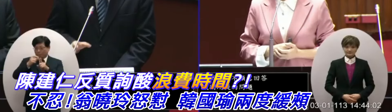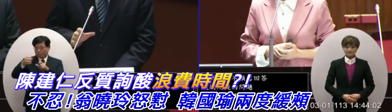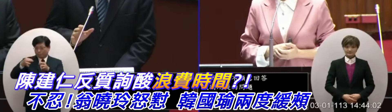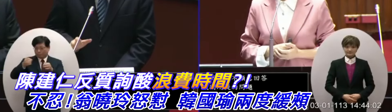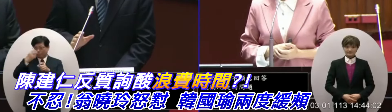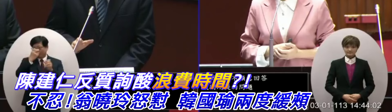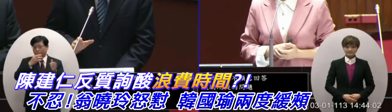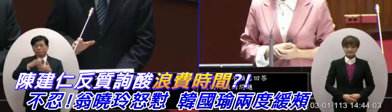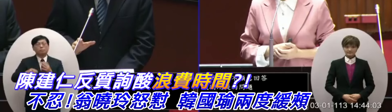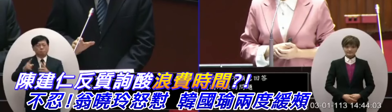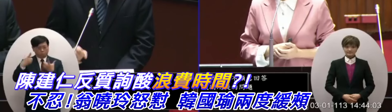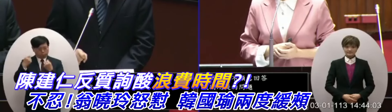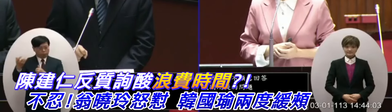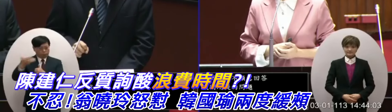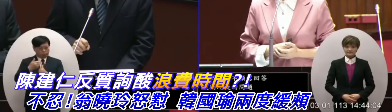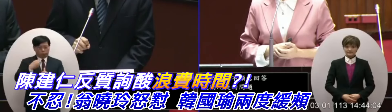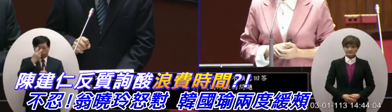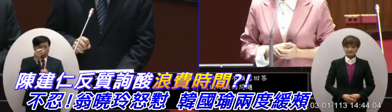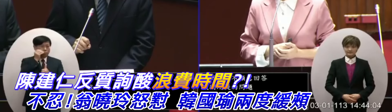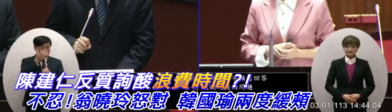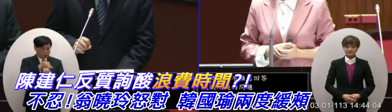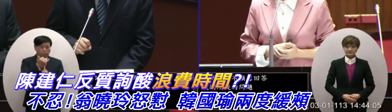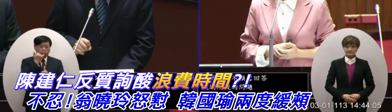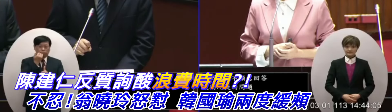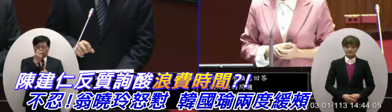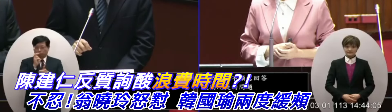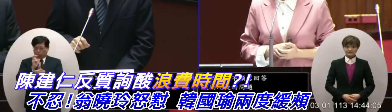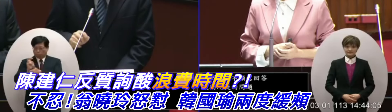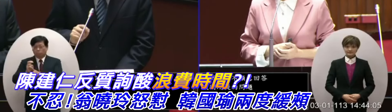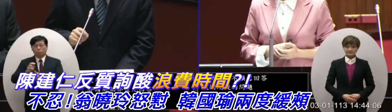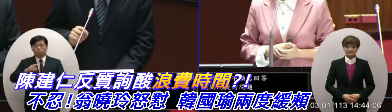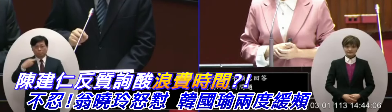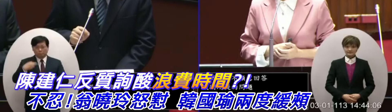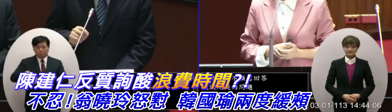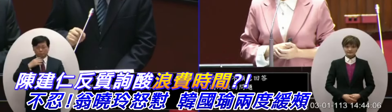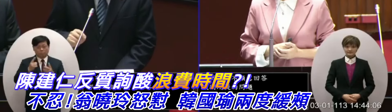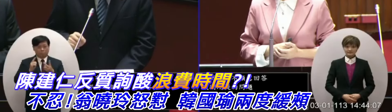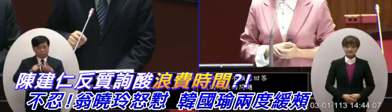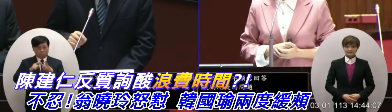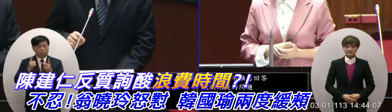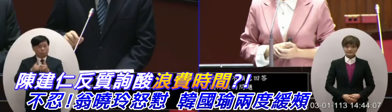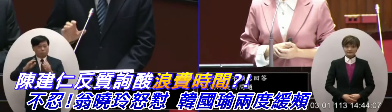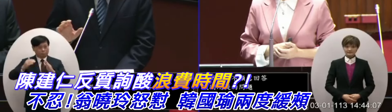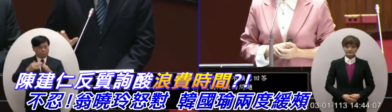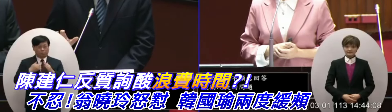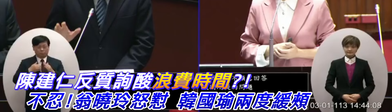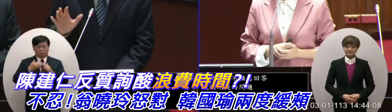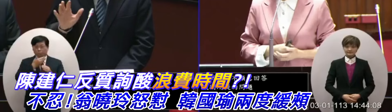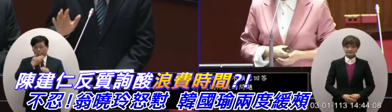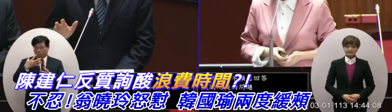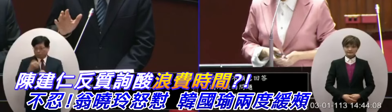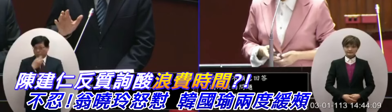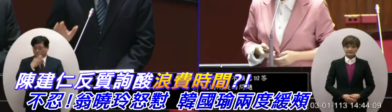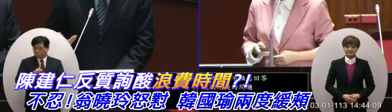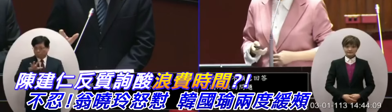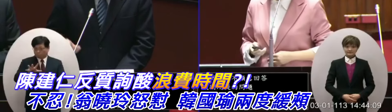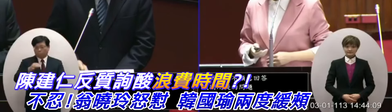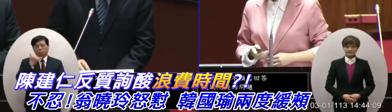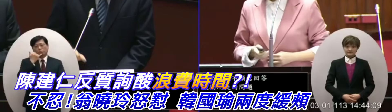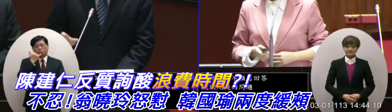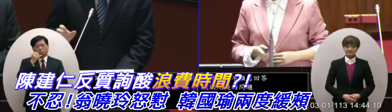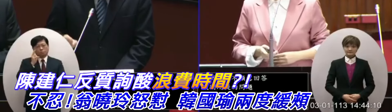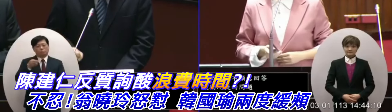有监督管理之责，然后在发展观光条例里面对于损害国家利益，我们解释这是损害国家的